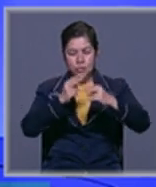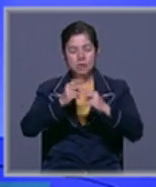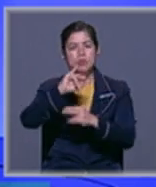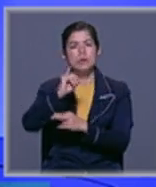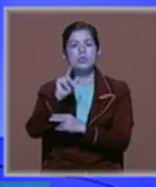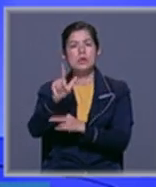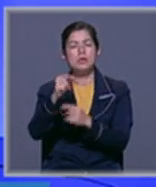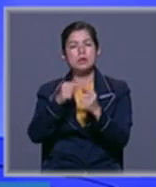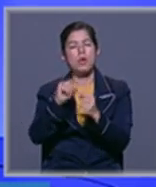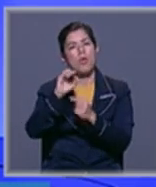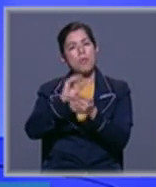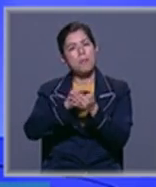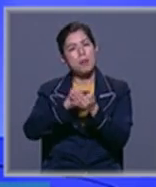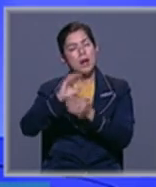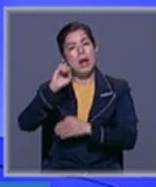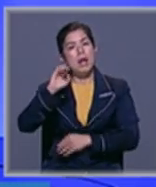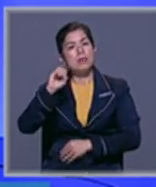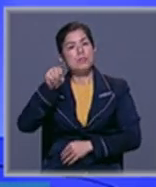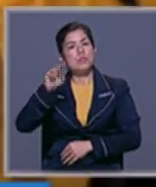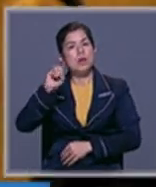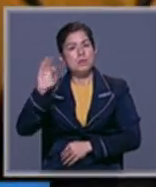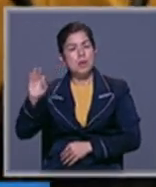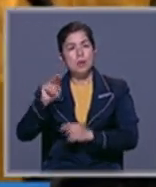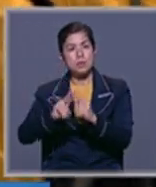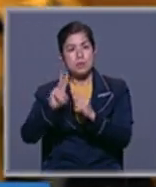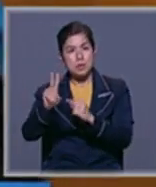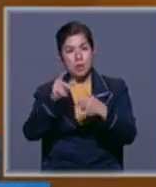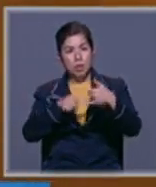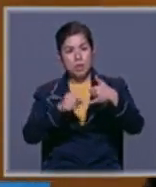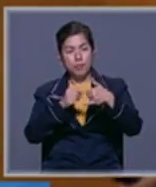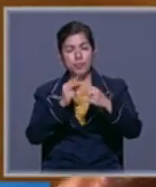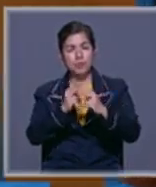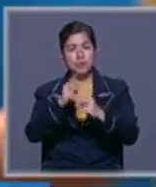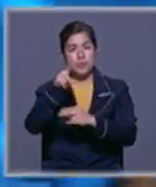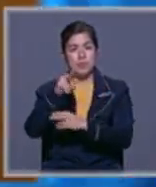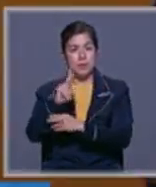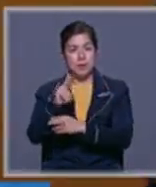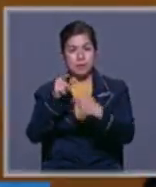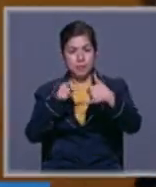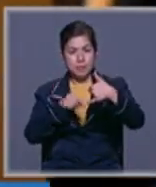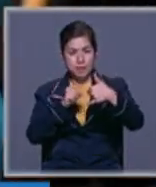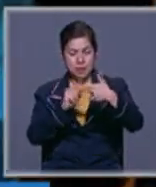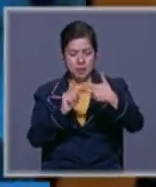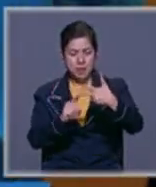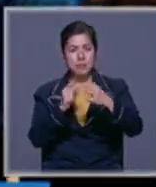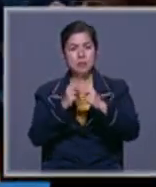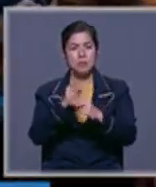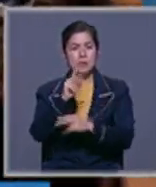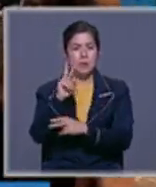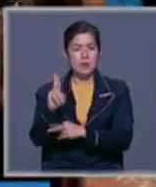ที่สุด 50.995% ตามมาด้วยอันดับ2คือคุณพีรพันธ์ 37.226% อันดับ3คุณก